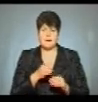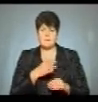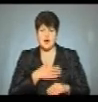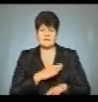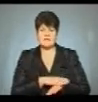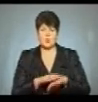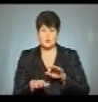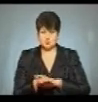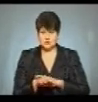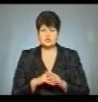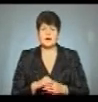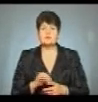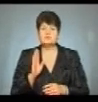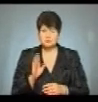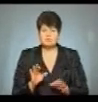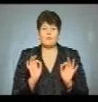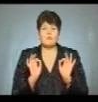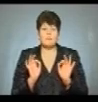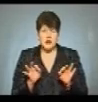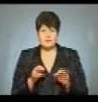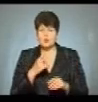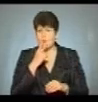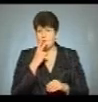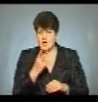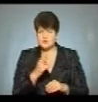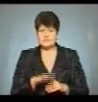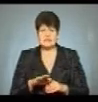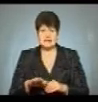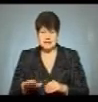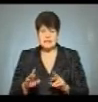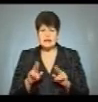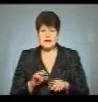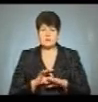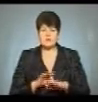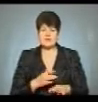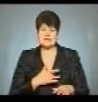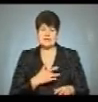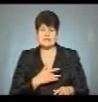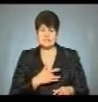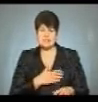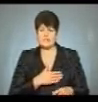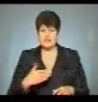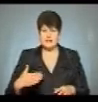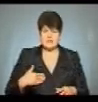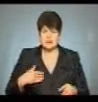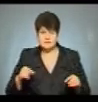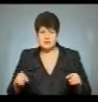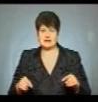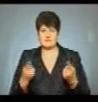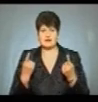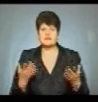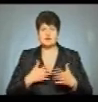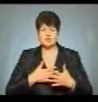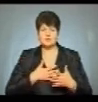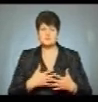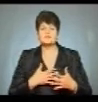ручки. Будемо правильно показувати діткам, як проводити серцево-легеневу реанімацію, в яких областях грудної клітки